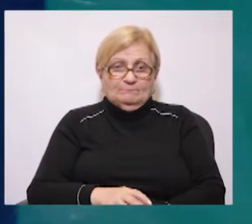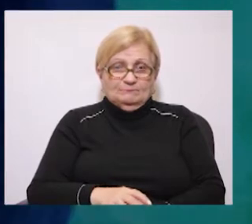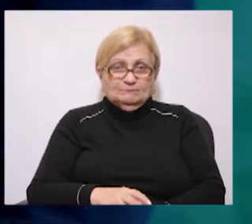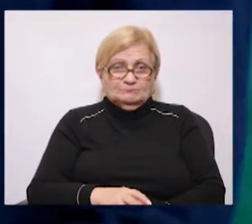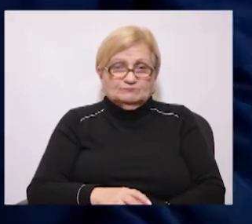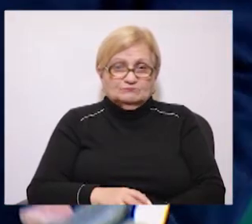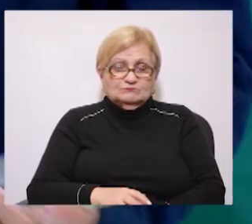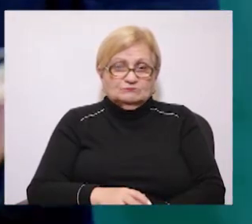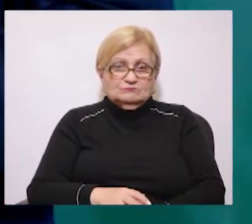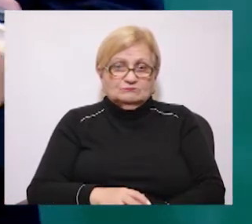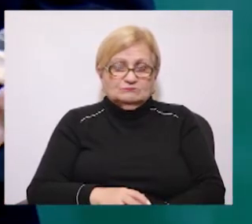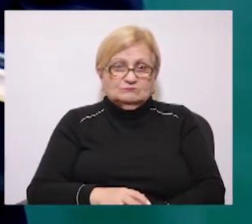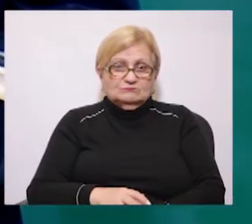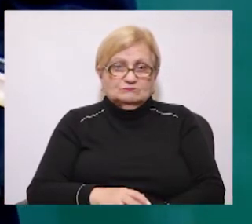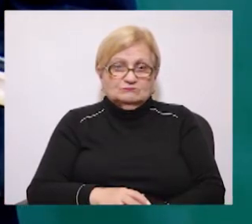7-ი 7-ზე